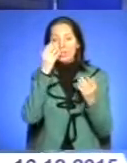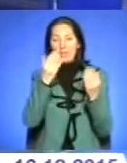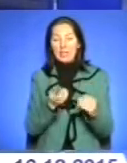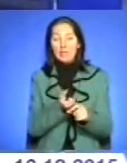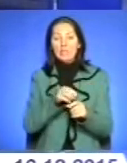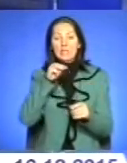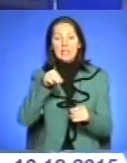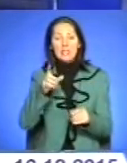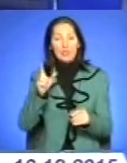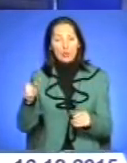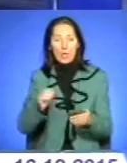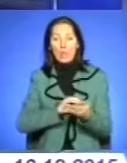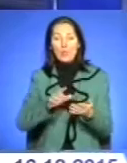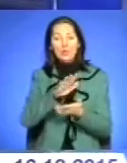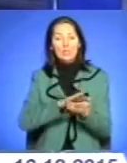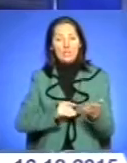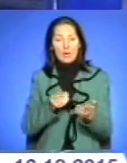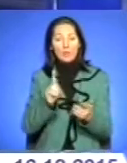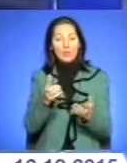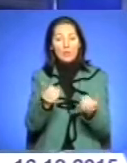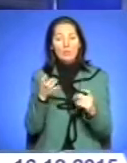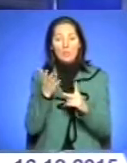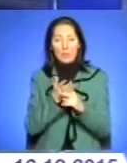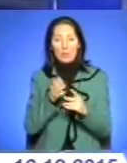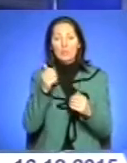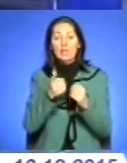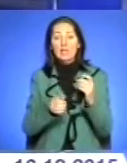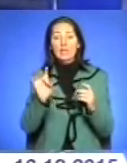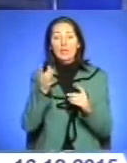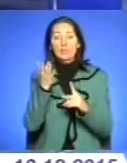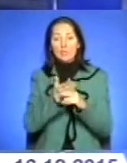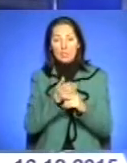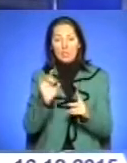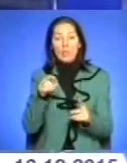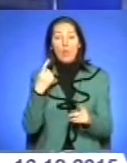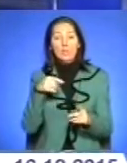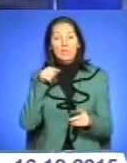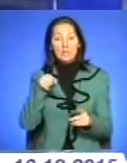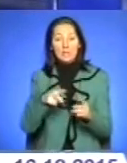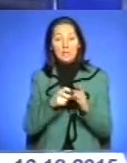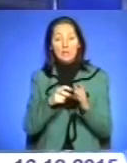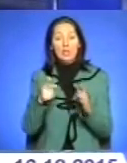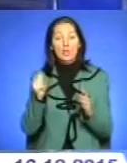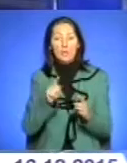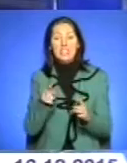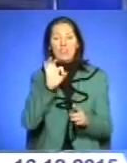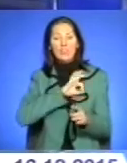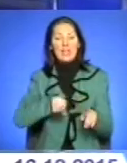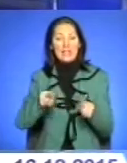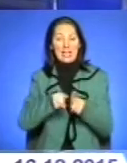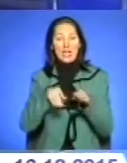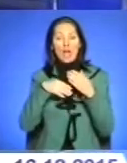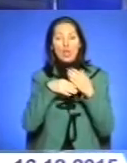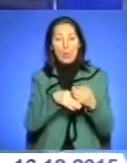пишуть заяви, щоб отримати ці пільги. Середній розмір субсидії в області – 1700 гривень. Чи вигідна така допомога людям, дізнавалися